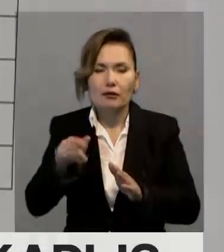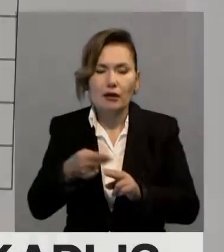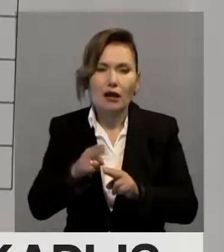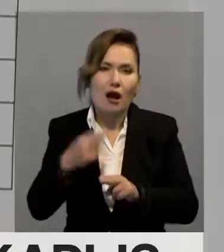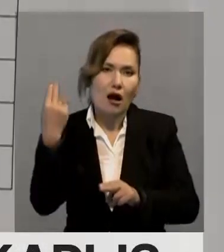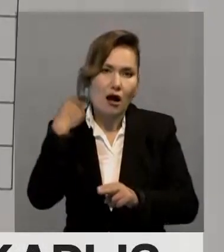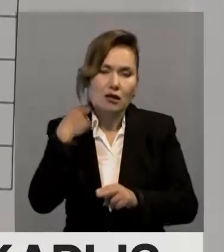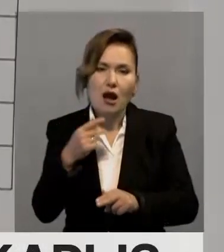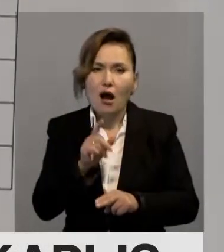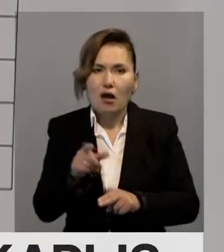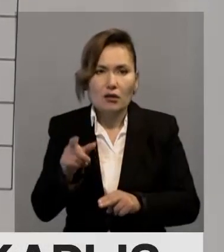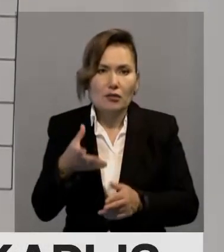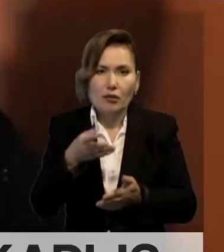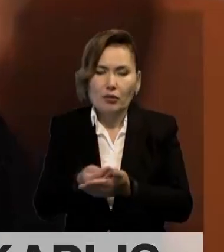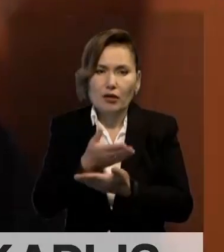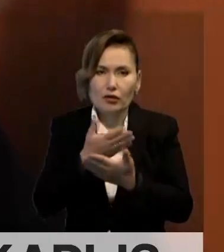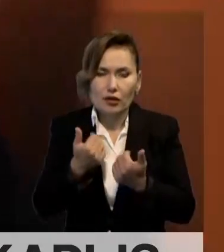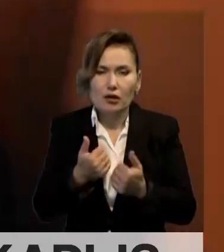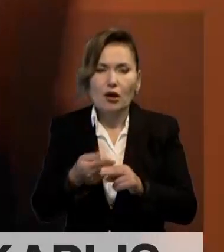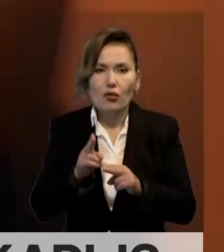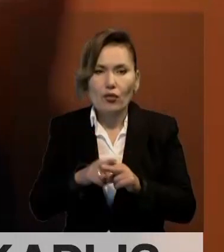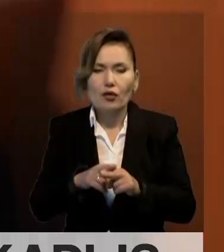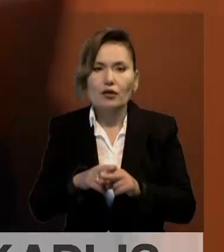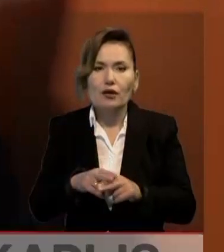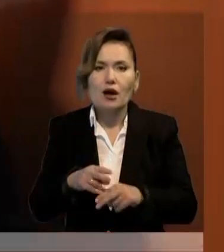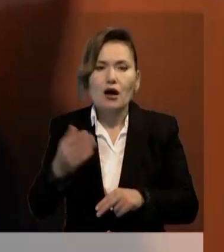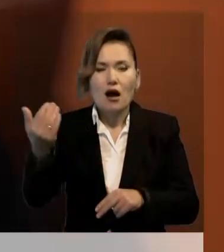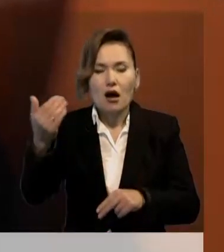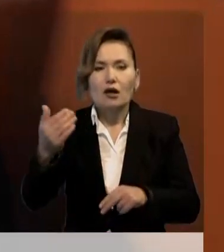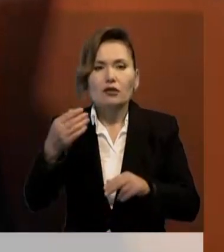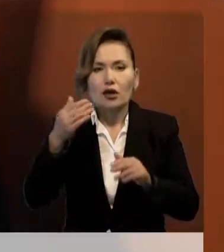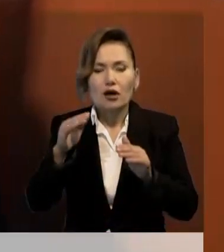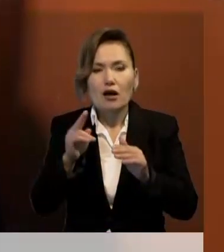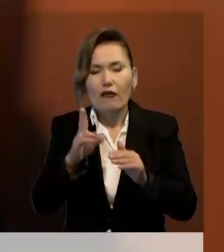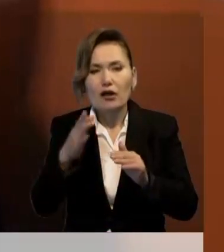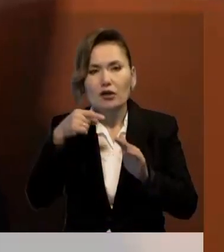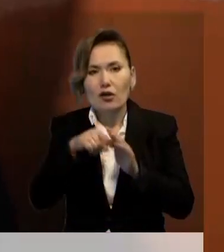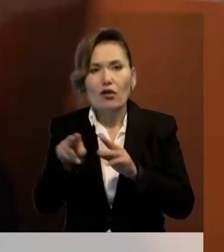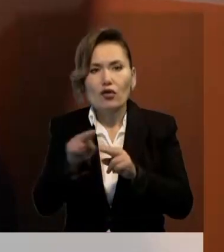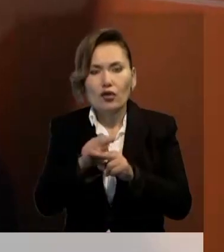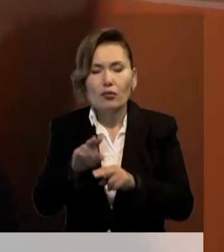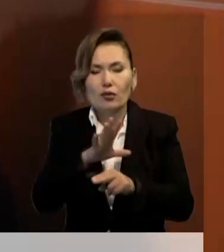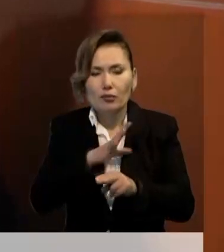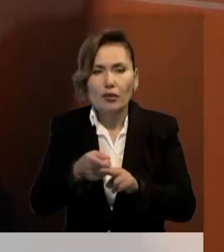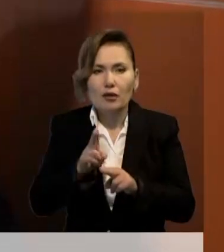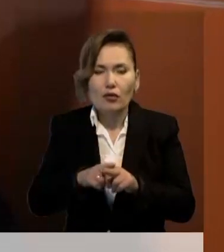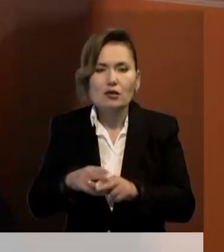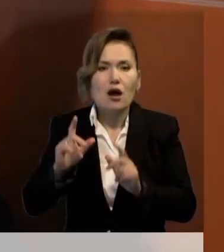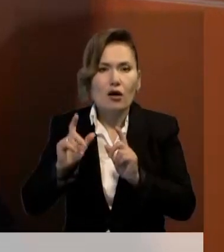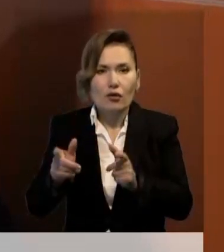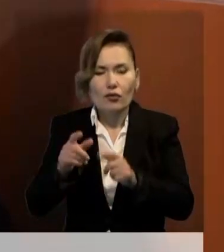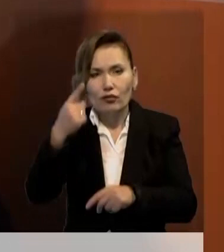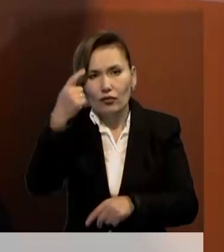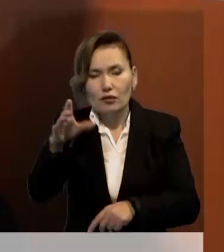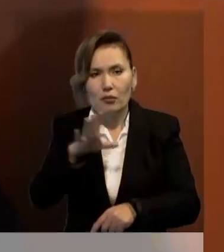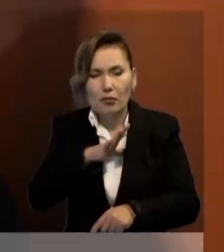дейді. Міне, пәтерін жөндеп жатыр, ал қарызын төлеуге ақшасы жетпейді. Ескерту қағазын бірнеше рет жібердік. Енді